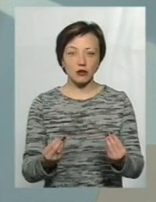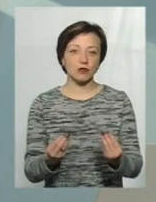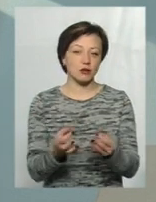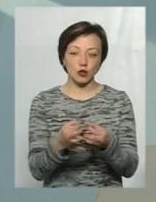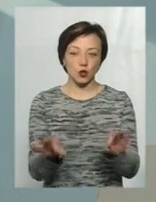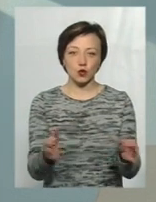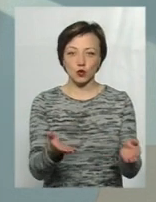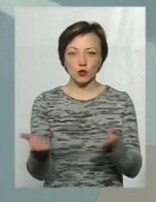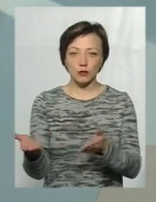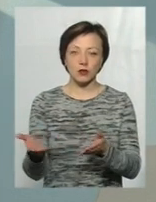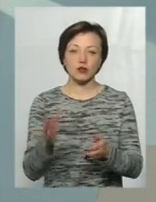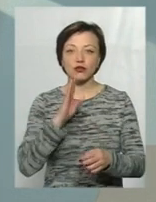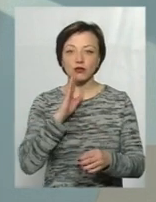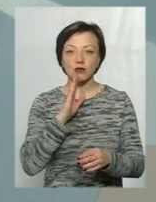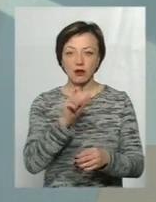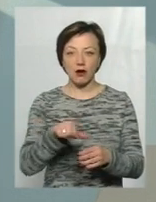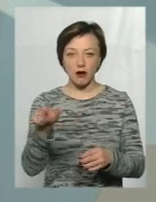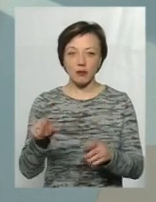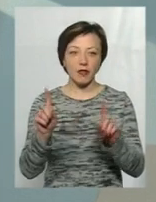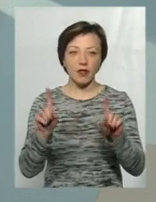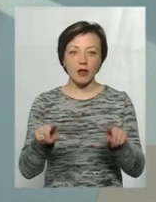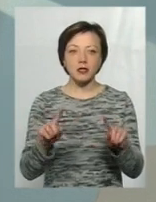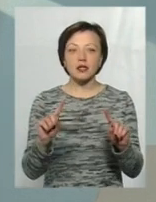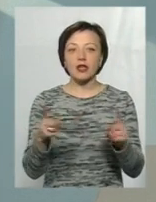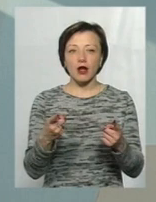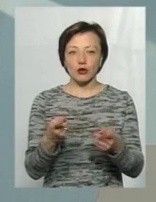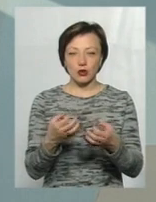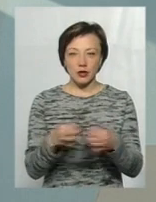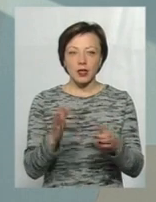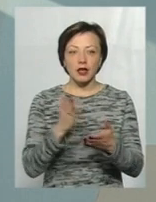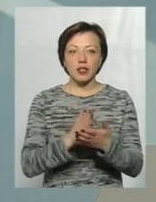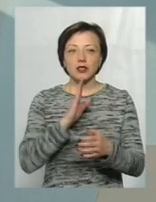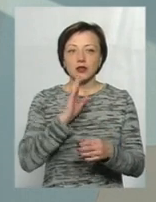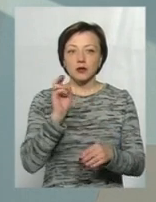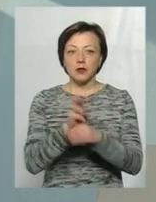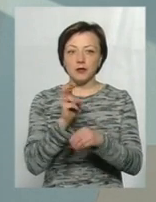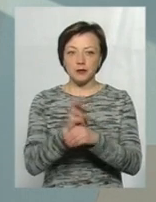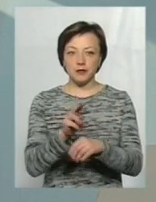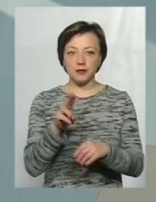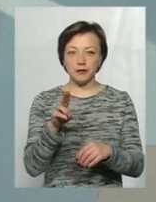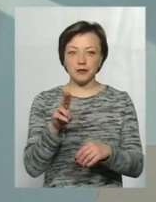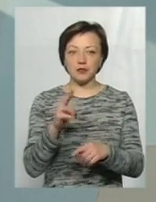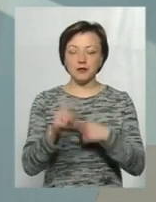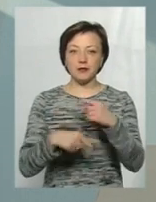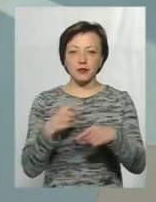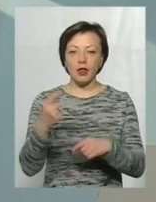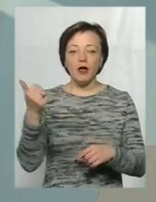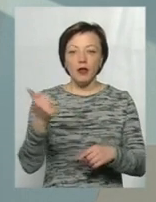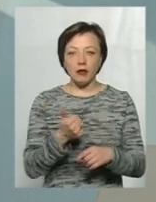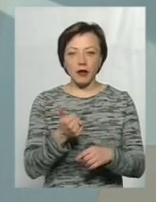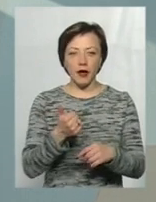доступні жінкам і навіть занадто доступні, можливо, тому що є жінки, які ходять там будуть через тиждень приходити